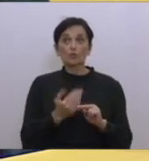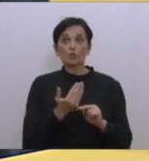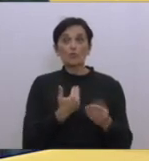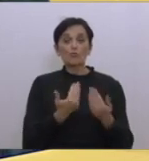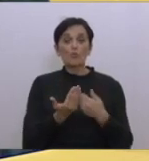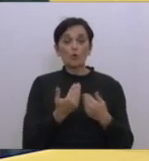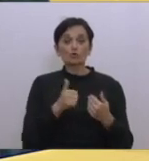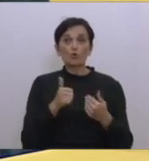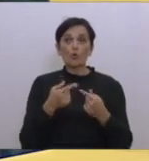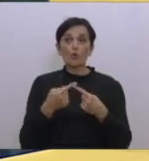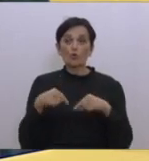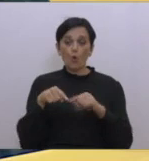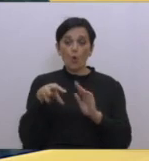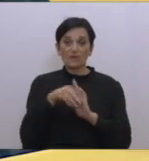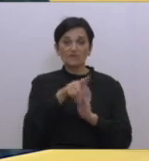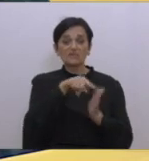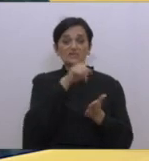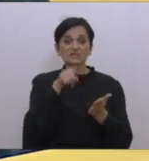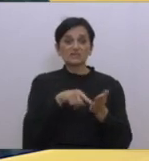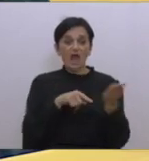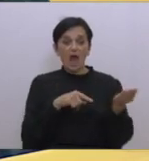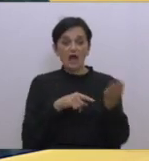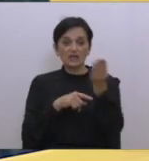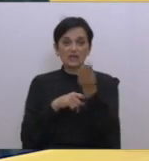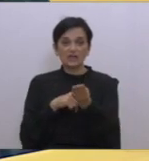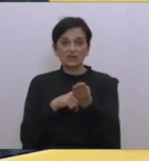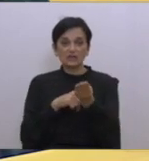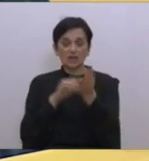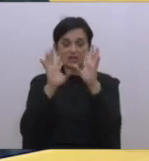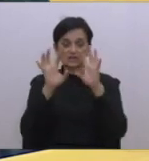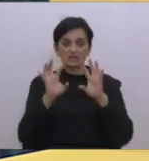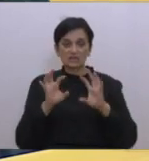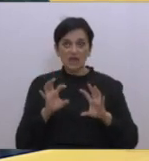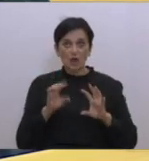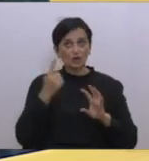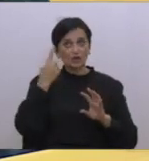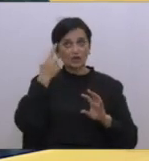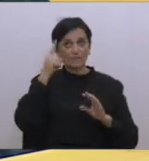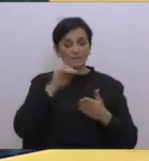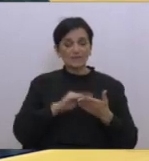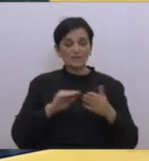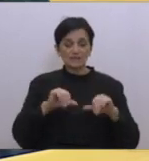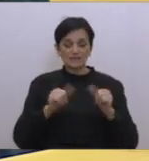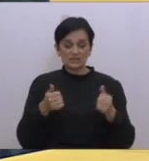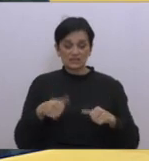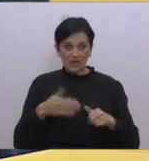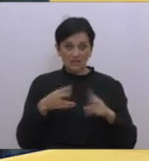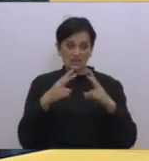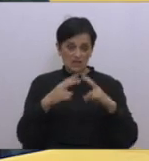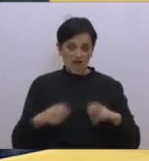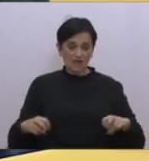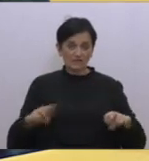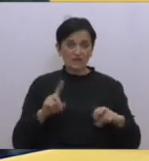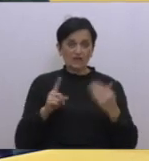ისევე როგორც კომიტეტზე რომ დააყენოთ ეს საკითხი საკანონმდებლო ინიციატივის სახით და განვიხილოთ, რასაც